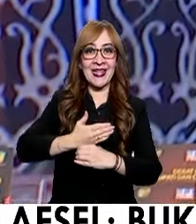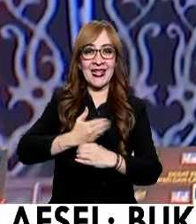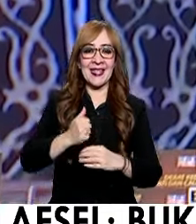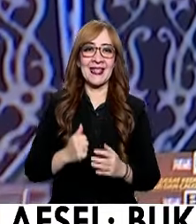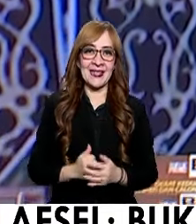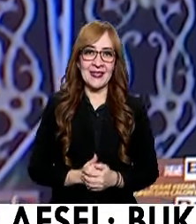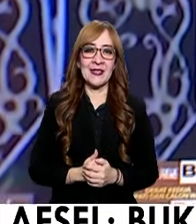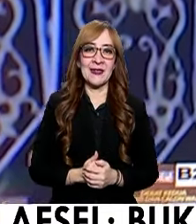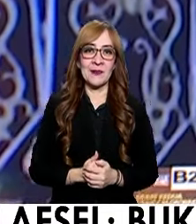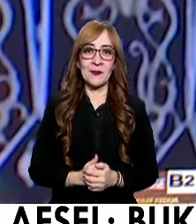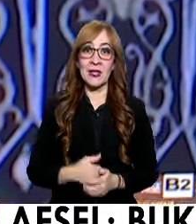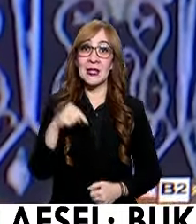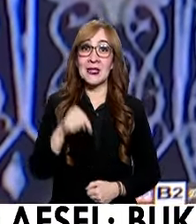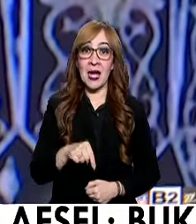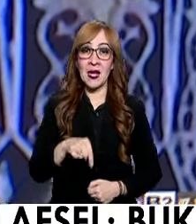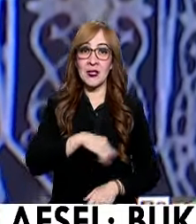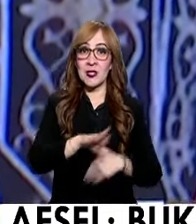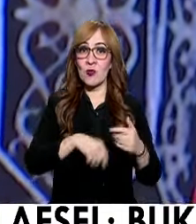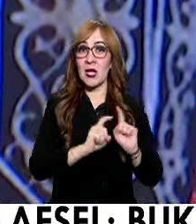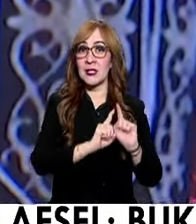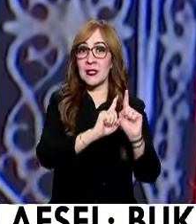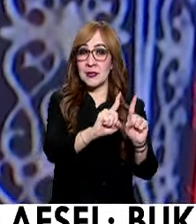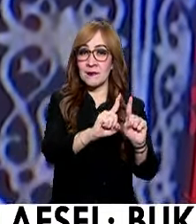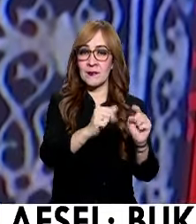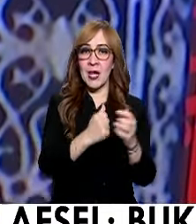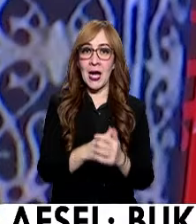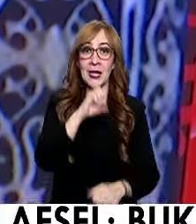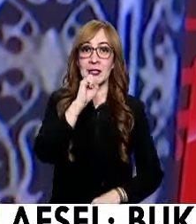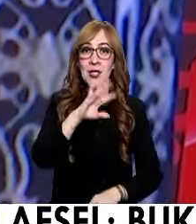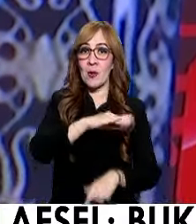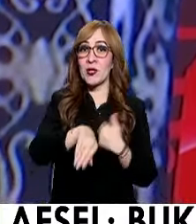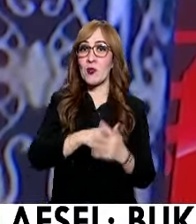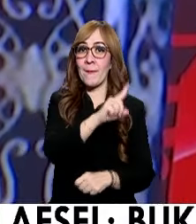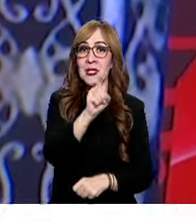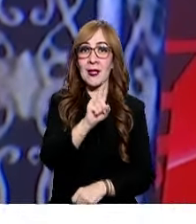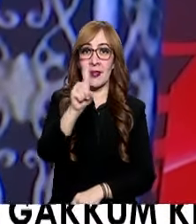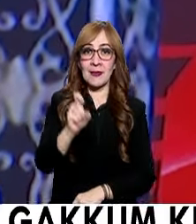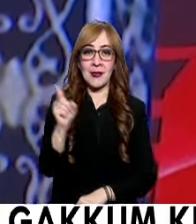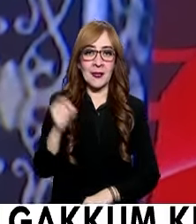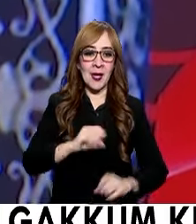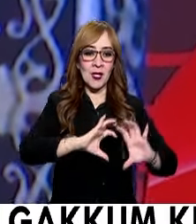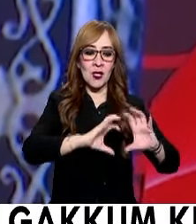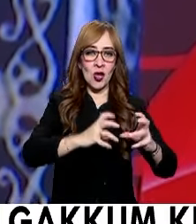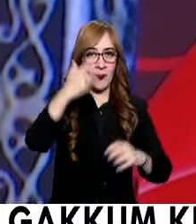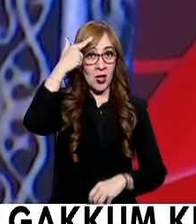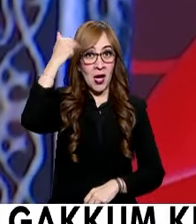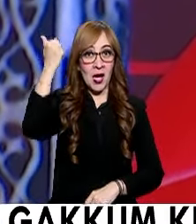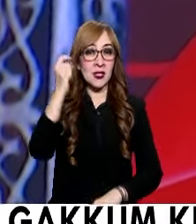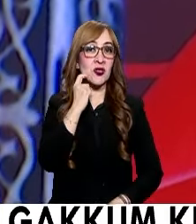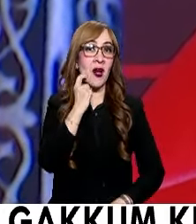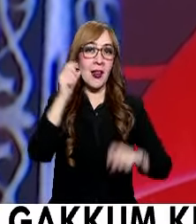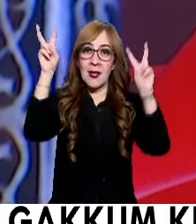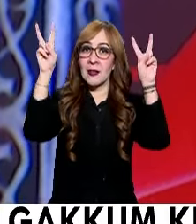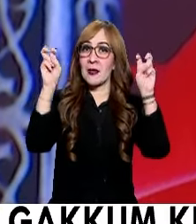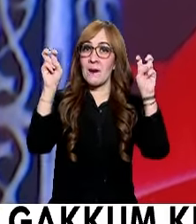di segmen kedua ini para kandidat akan menjawab pertanyaan yang sudah dirumuskan oleh panelis terkait